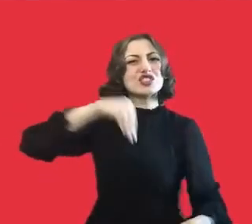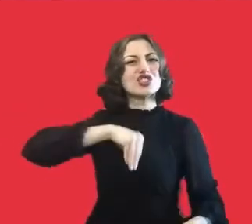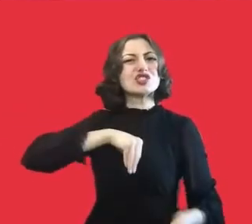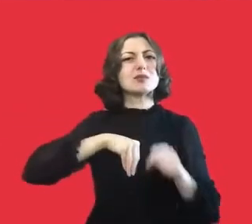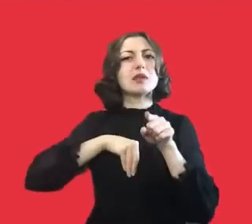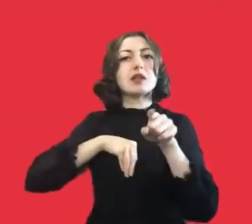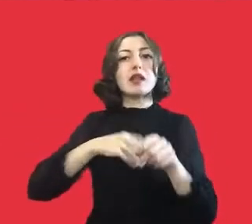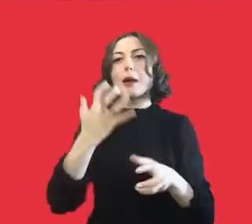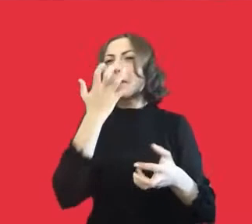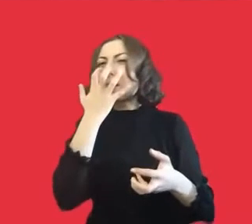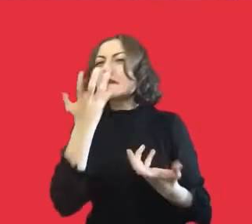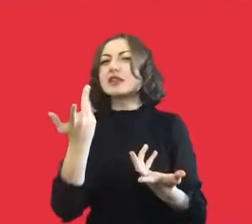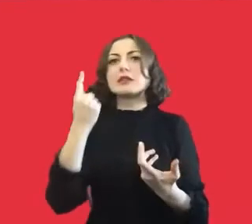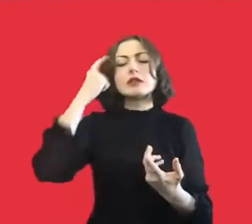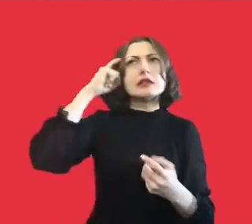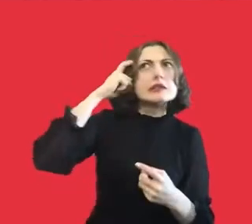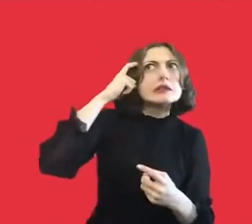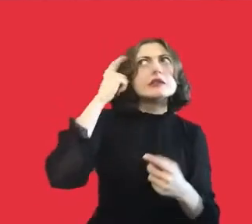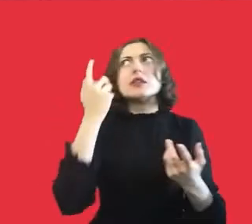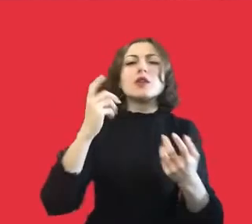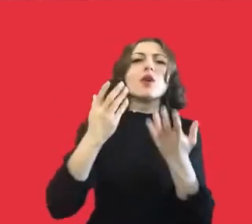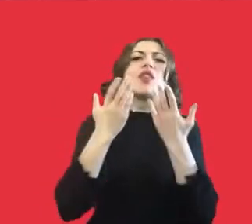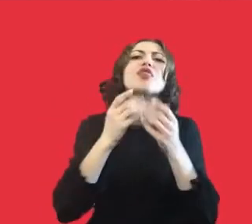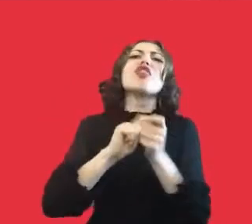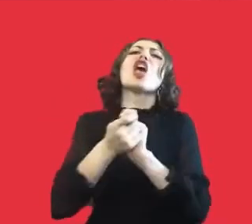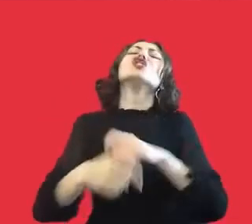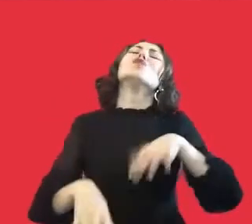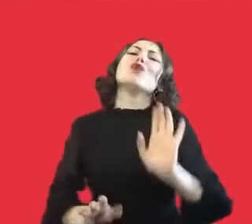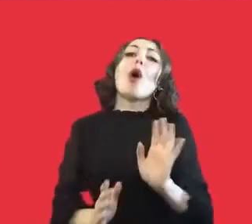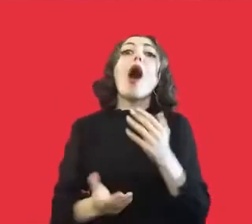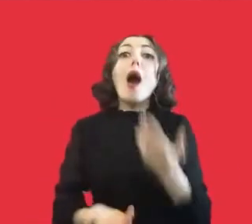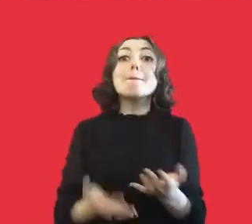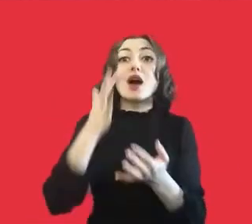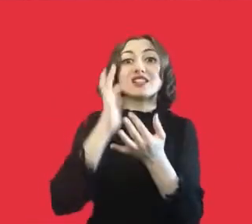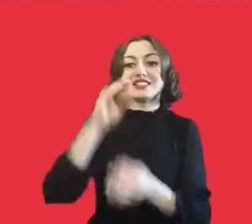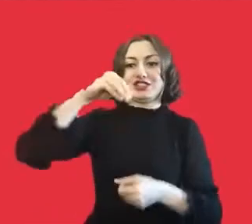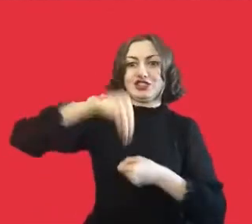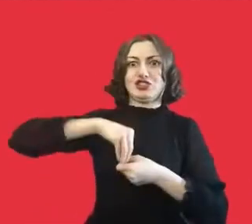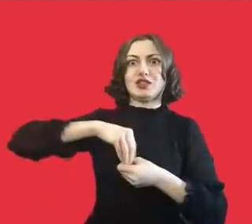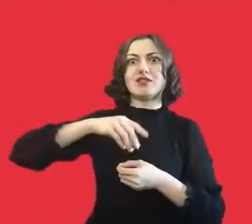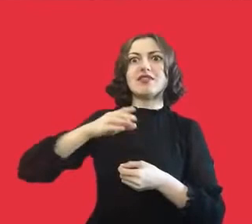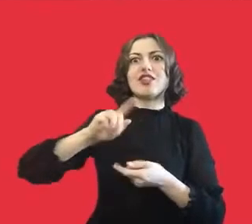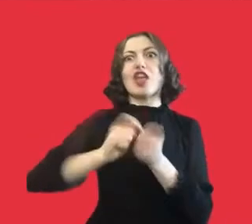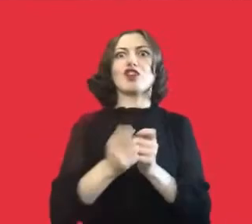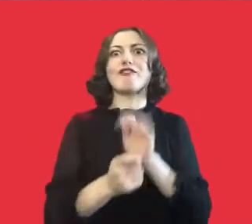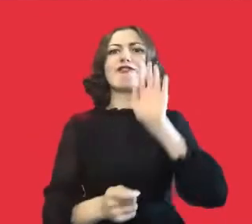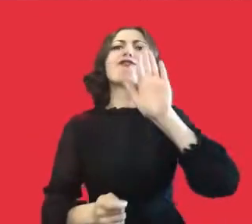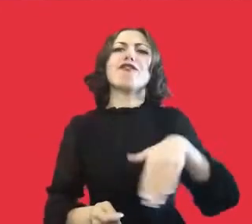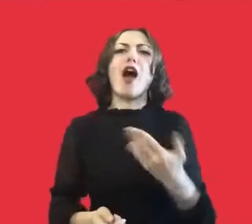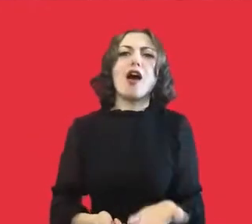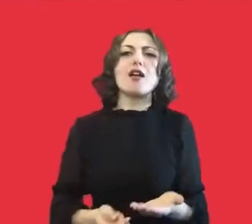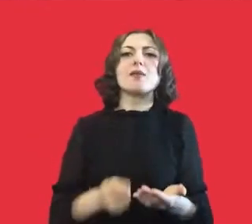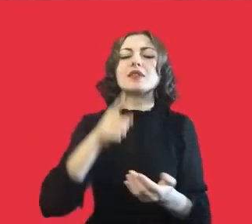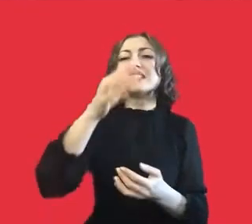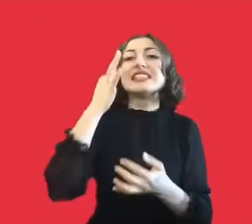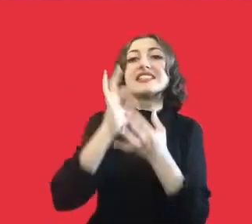beklentileri, kaygıları değişmiyor ama insanın içinde yaşadığı dünya değişiyor, hızla değişiyor. Dolayısıyla insan da adapte olabilen bir varlık